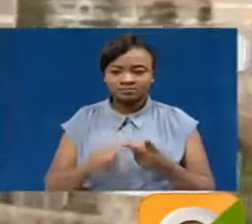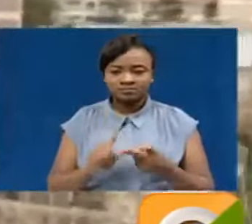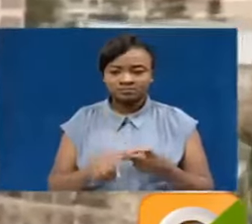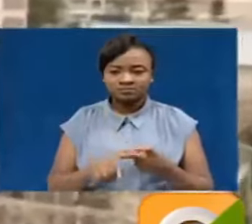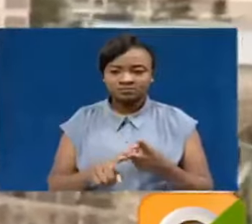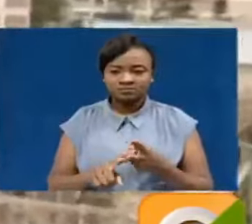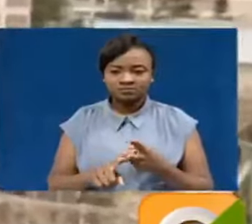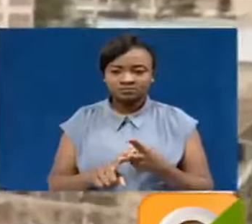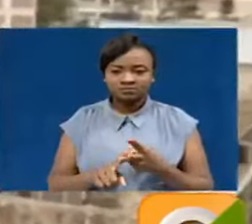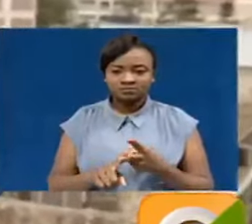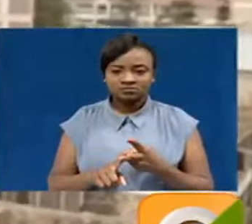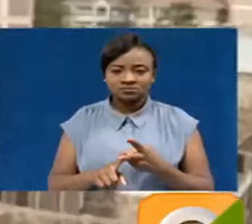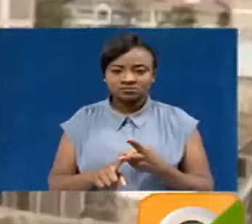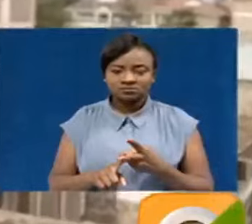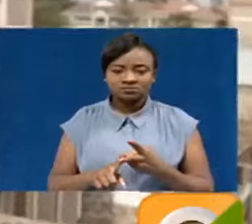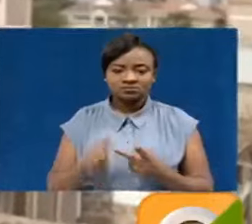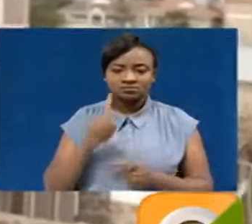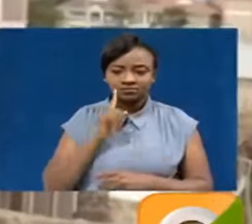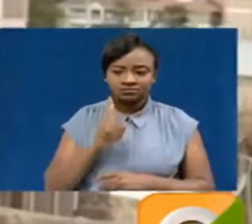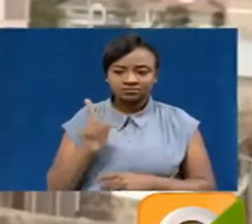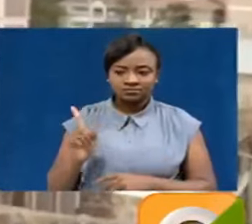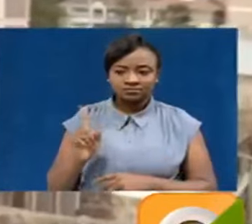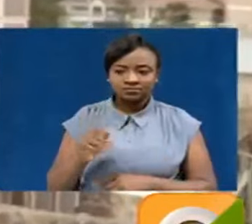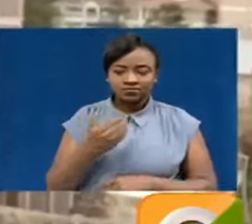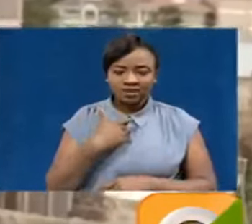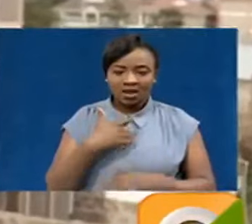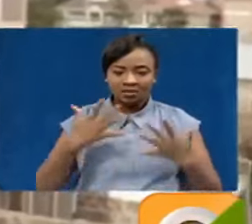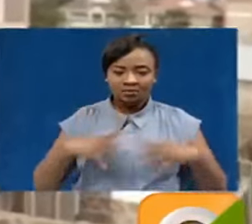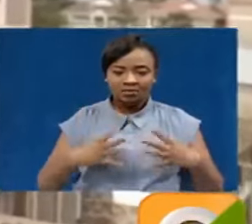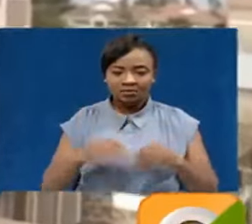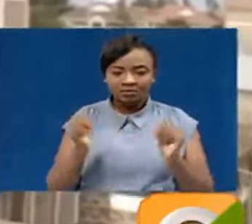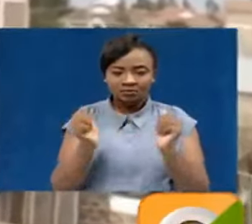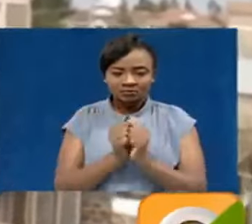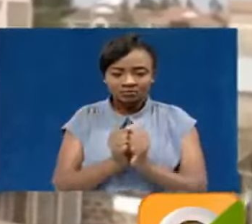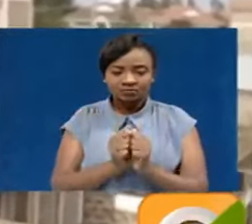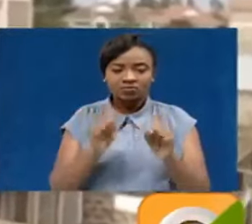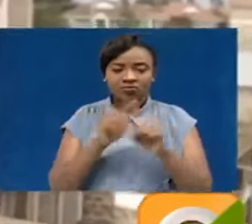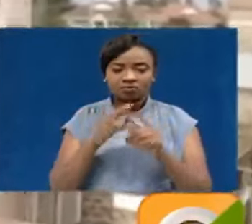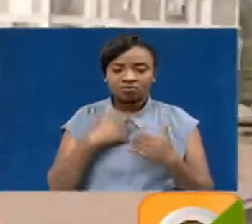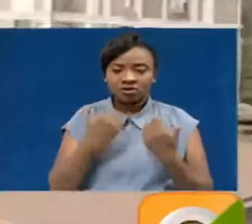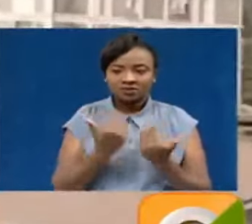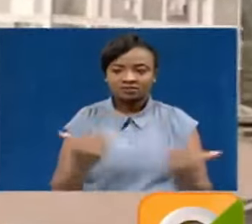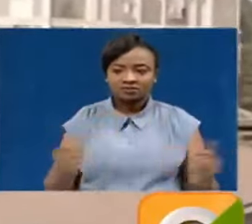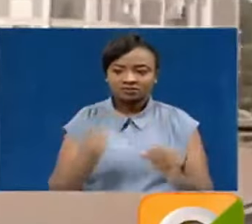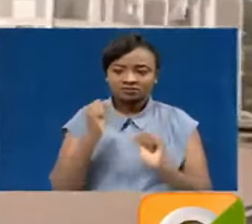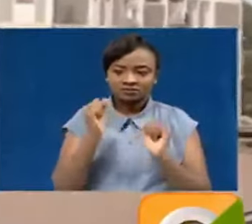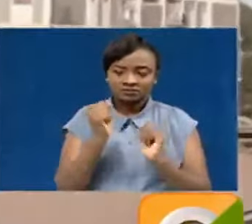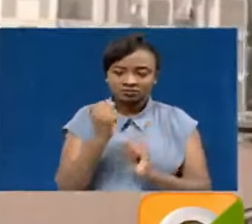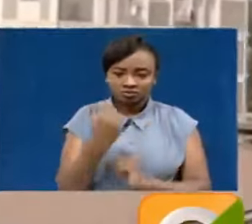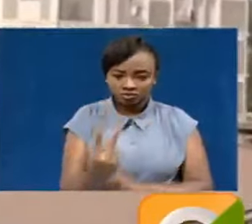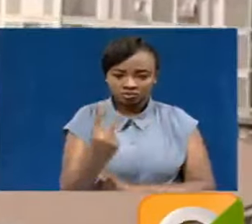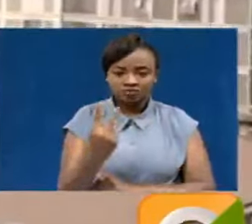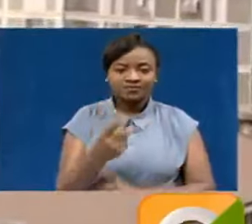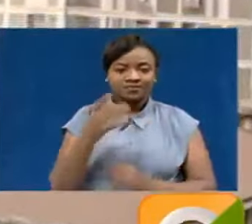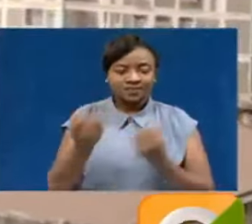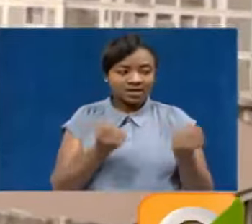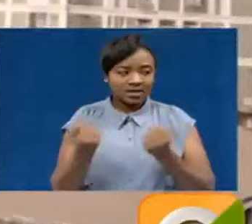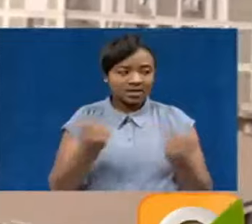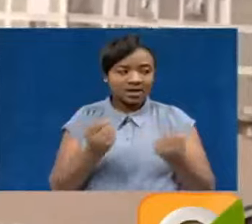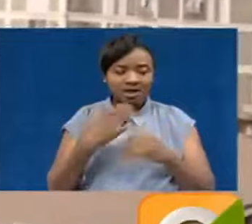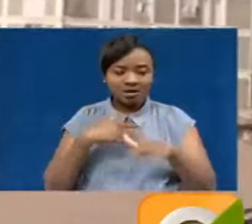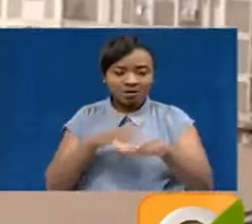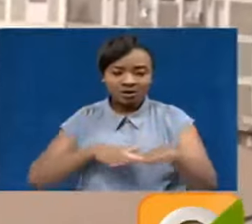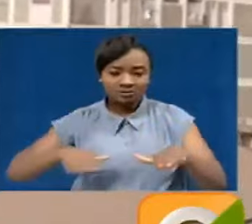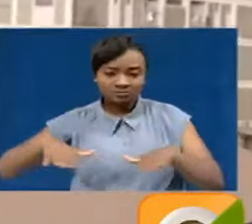behind us, which had 10 people and 2 children. So he came to overtake us